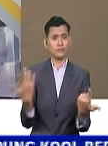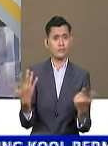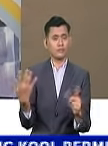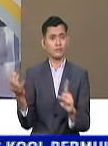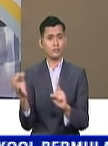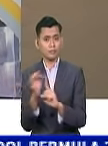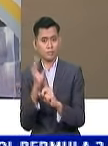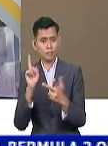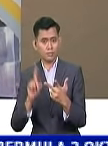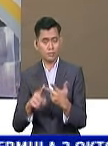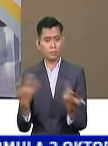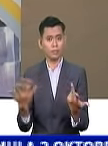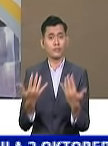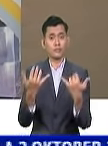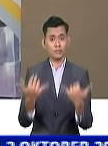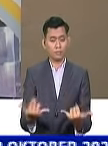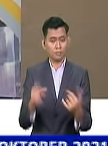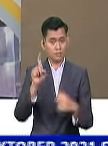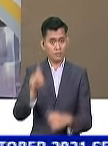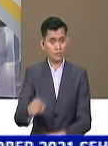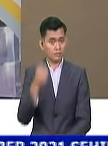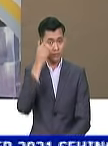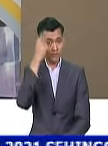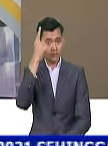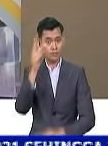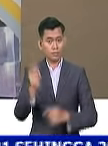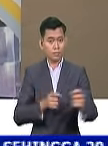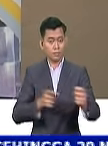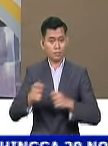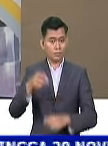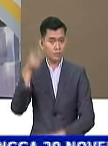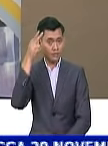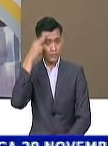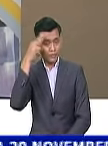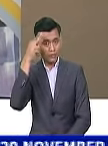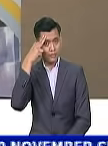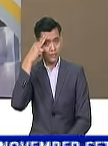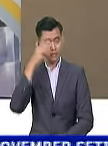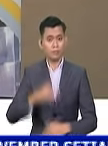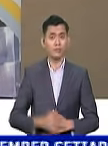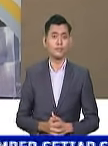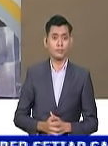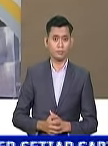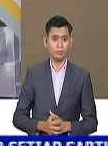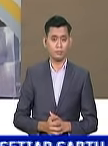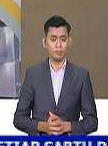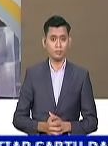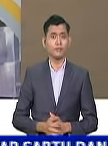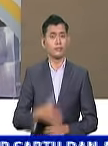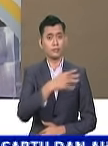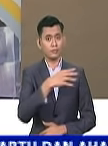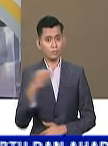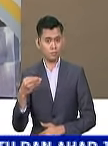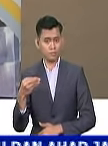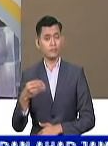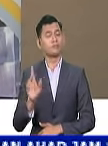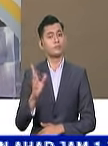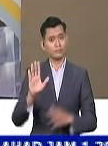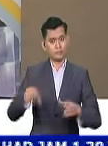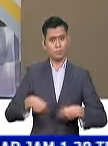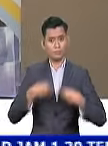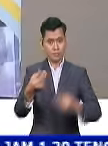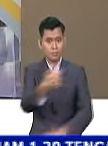perlu difahami oleh pemerintah Arab Saudi. But in any case, we will give the booster dose. But the easier and better